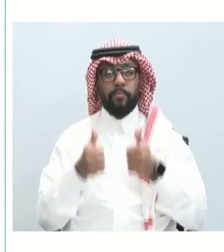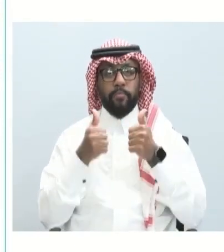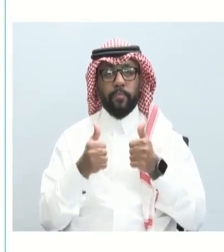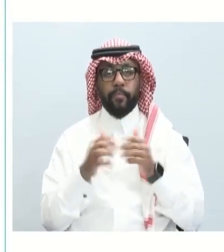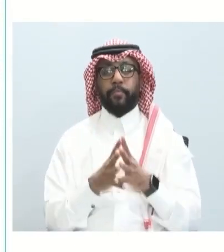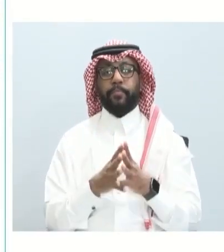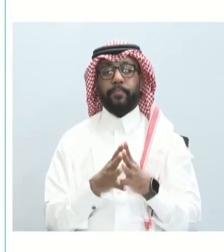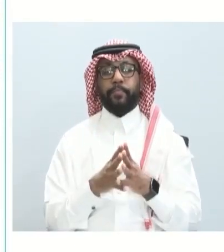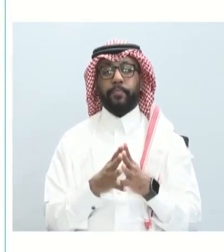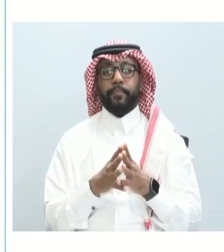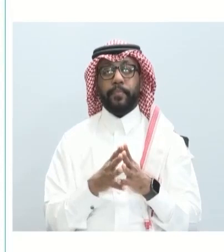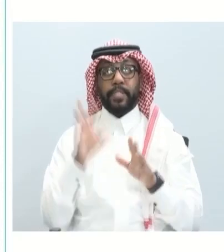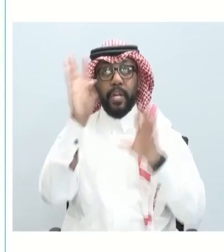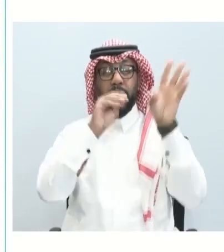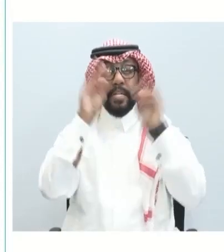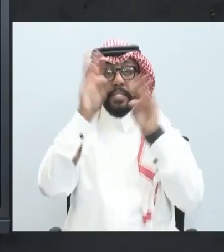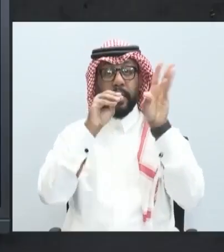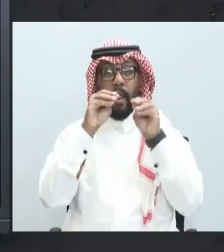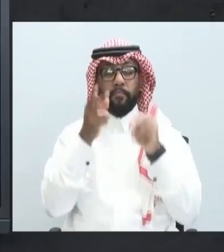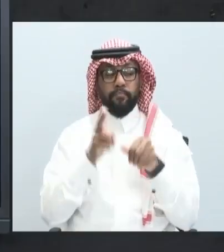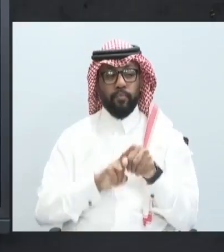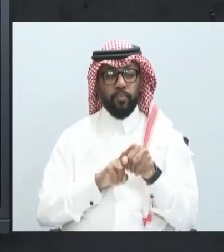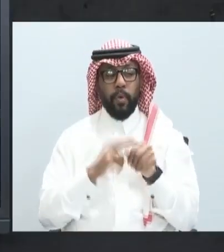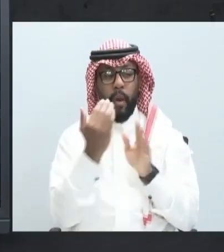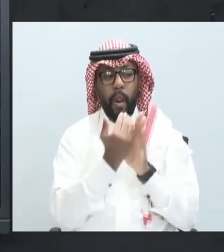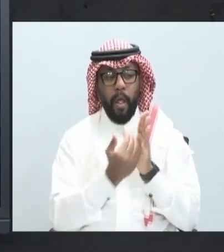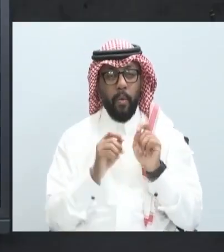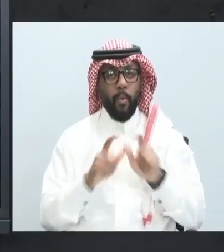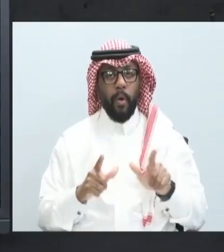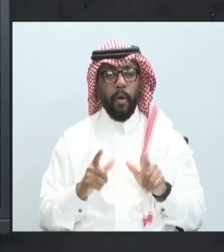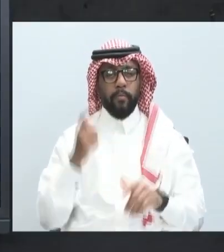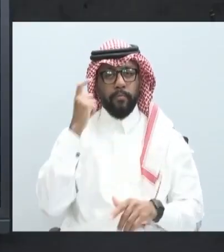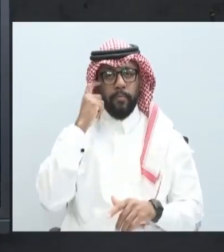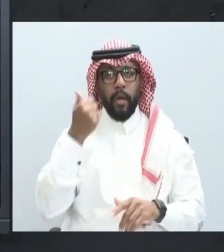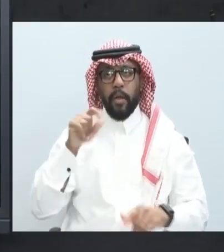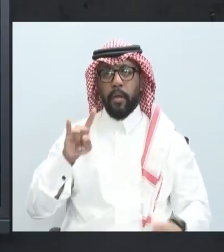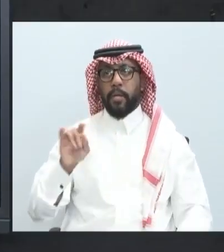عندما نعود الى القصه ونقرا الاستدلالات